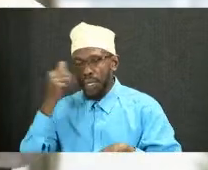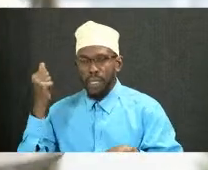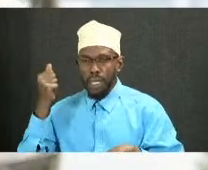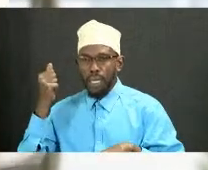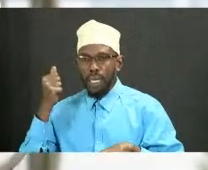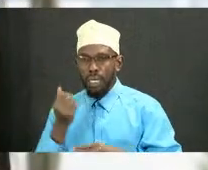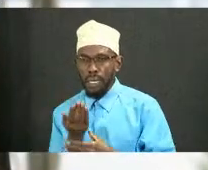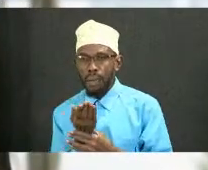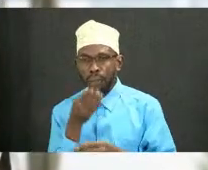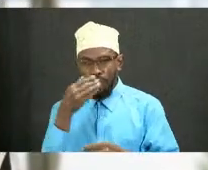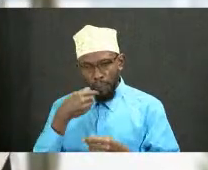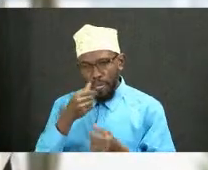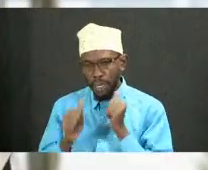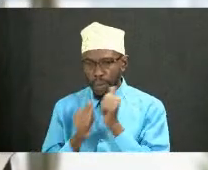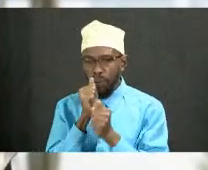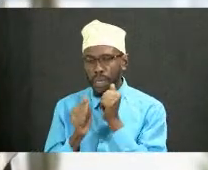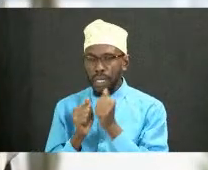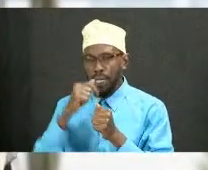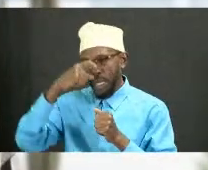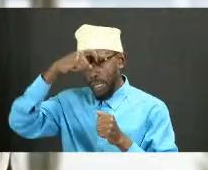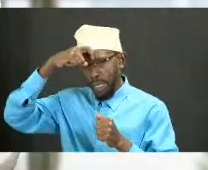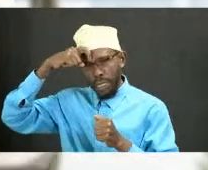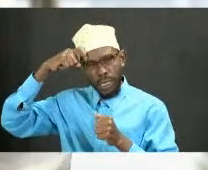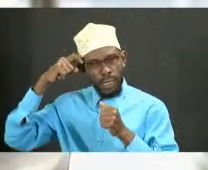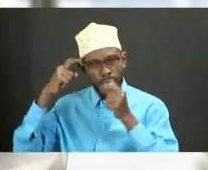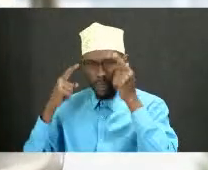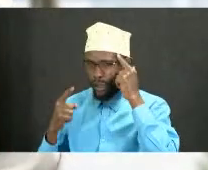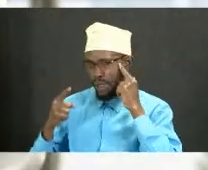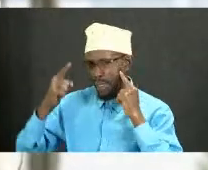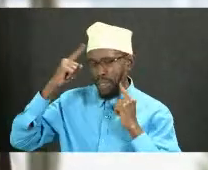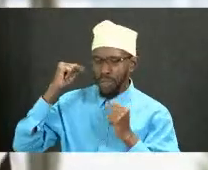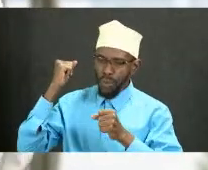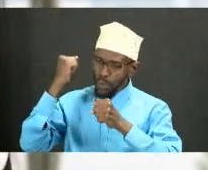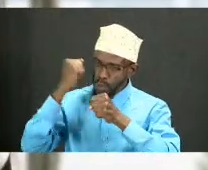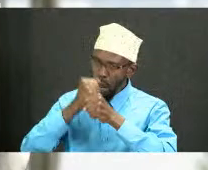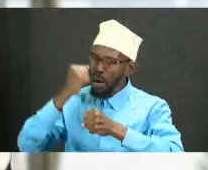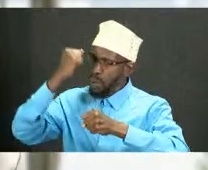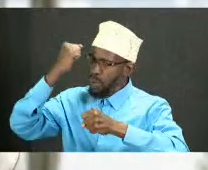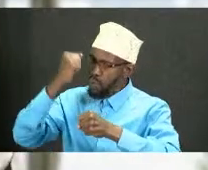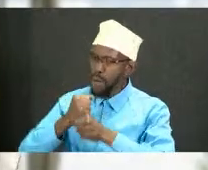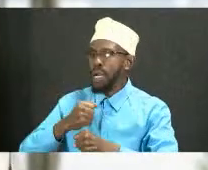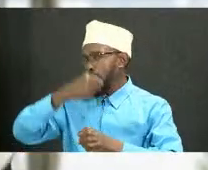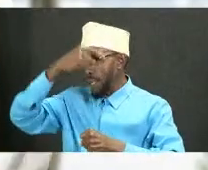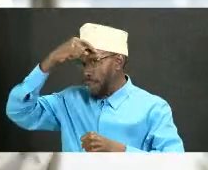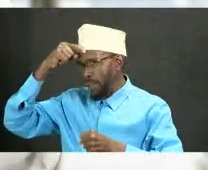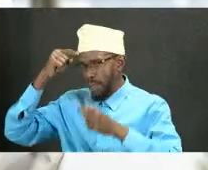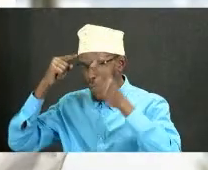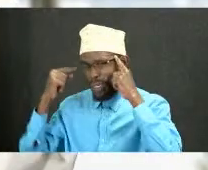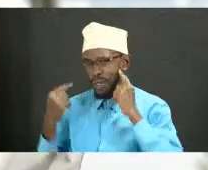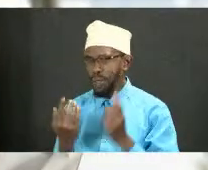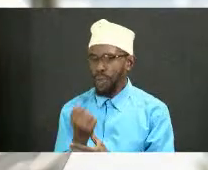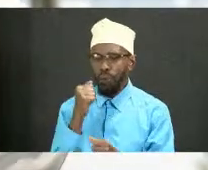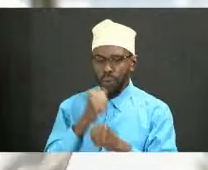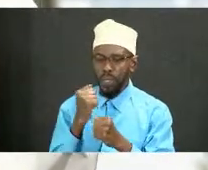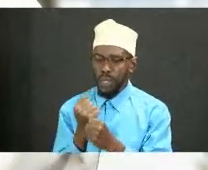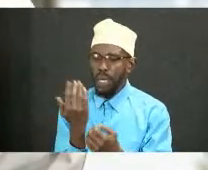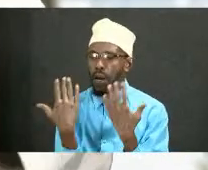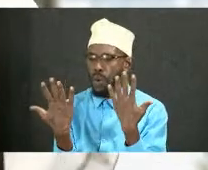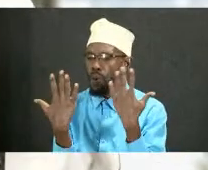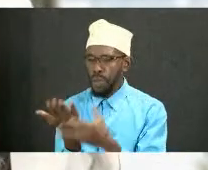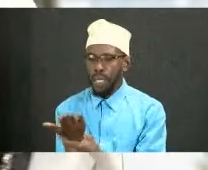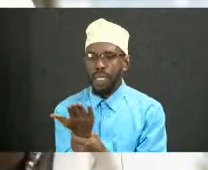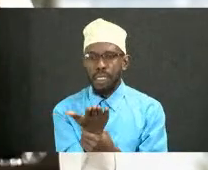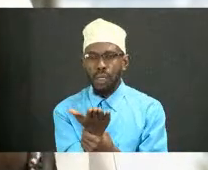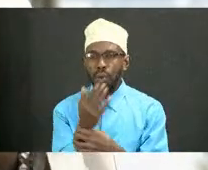bora ya pato ni pato ambalo umetolea jasho wewe mwenyewe, yani kwamba ni kazi ya mikono yako,